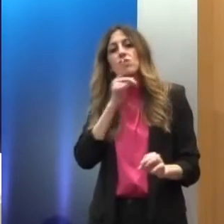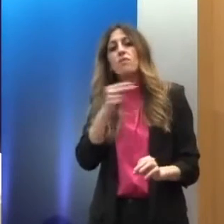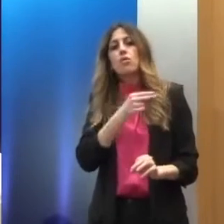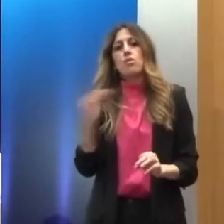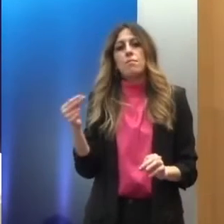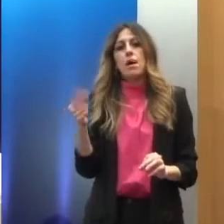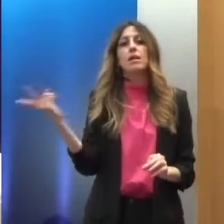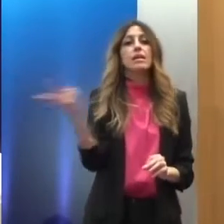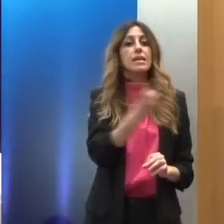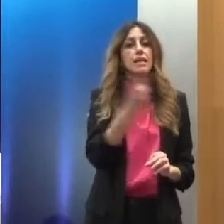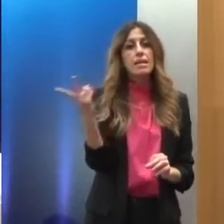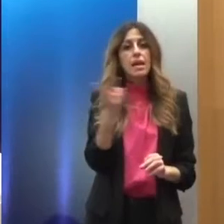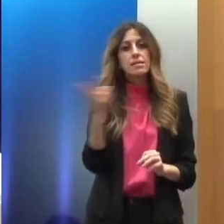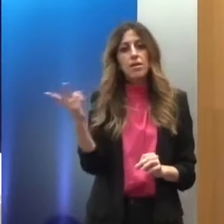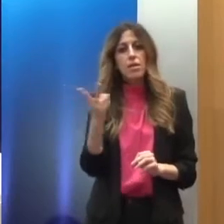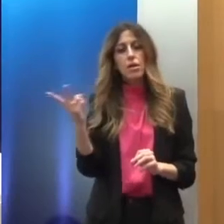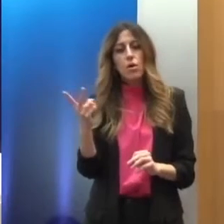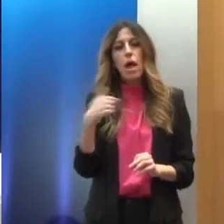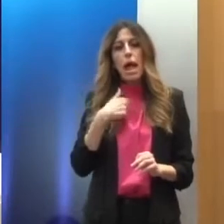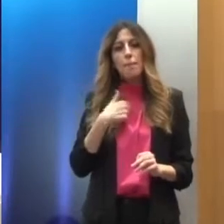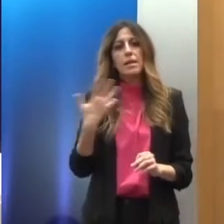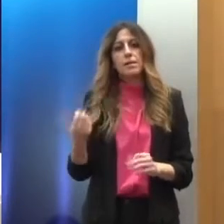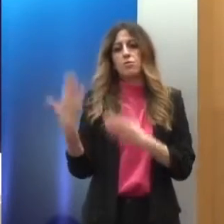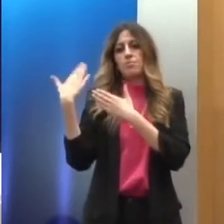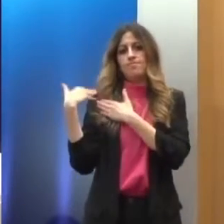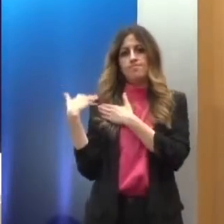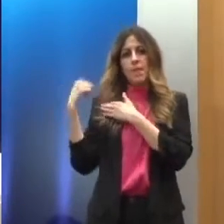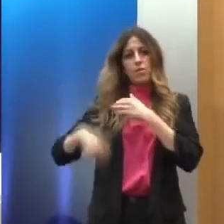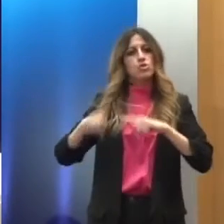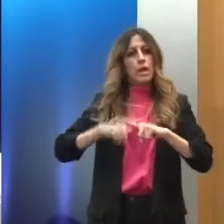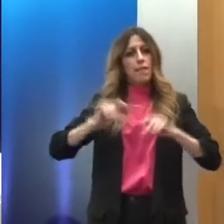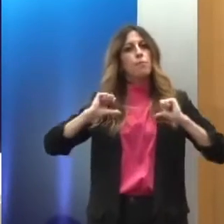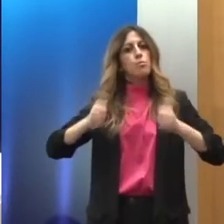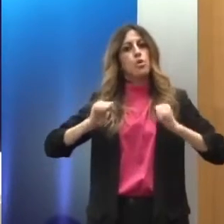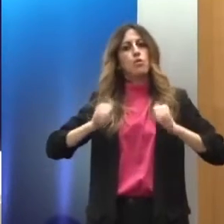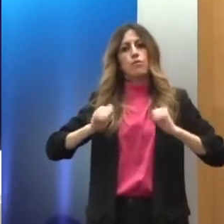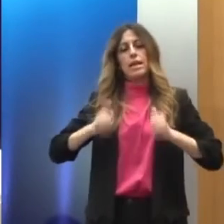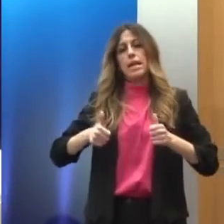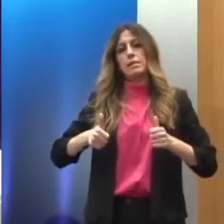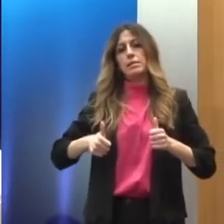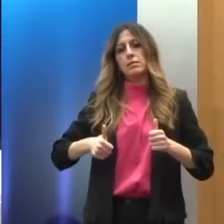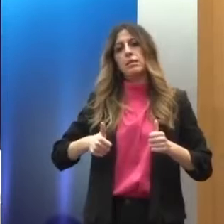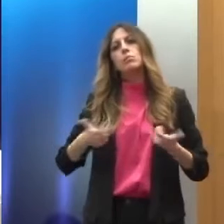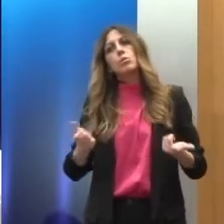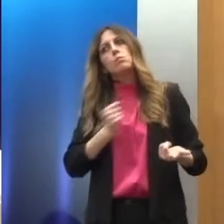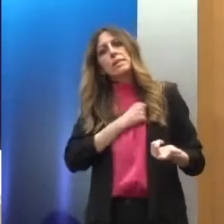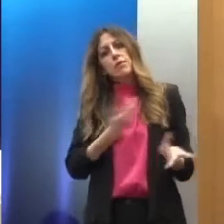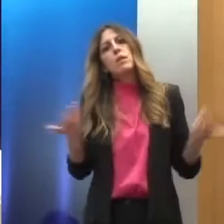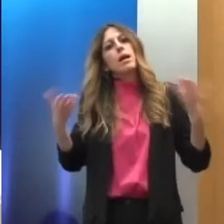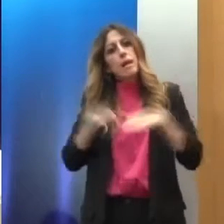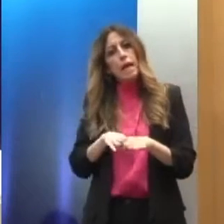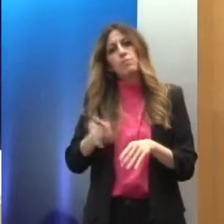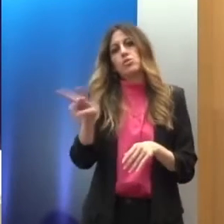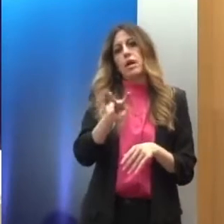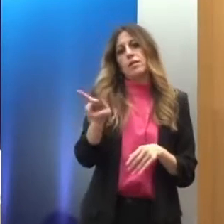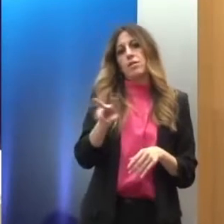δύο δράσει έχουμε αναλάβει στην Ελλάδα πρωτοβουλίες, οι οποίες μπορεί να θεωρηθούν ότι καλύπτονται, αλλά